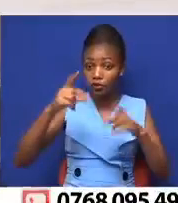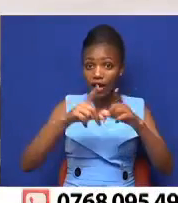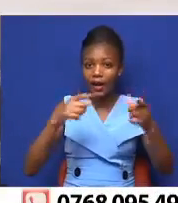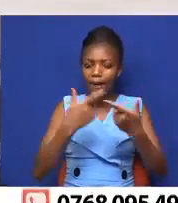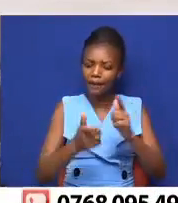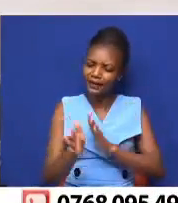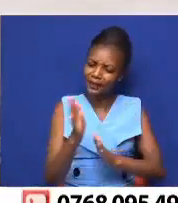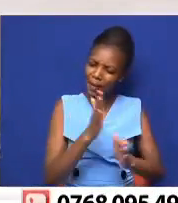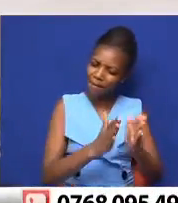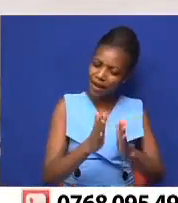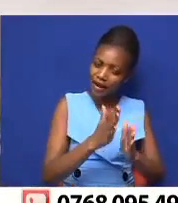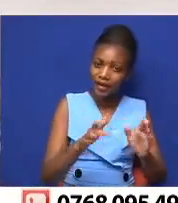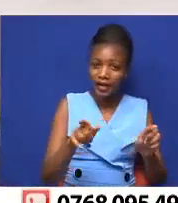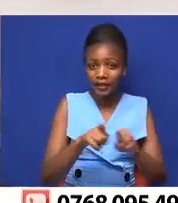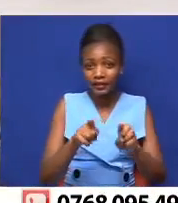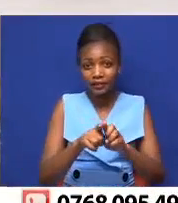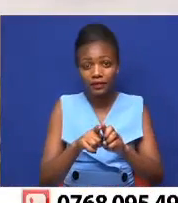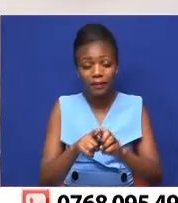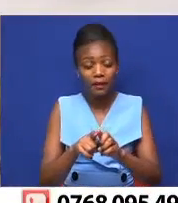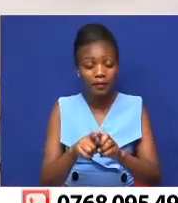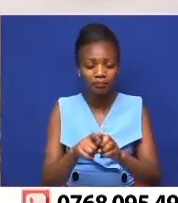them into